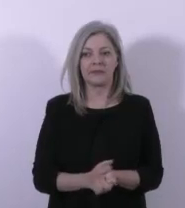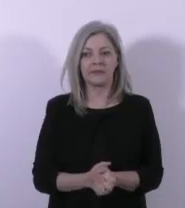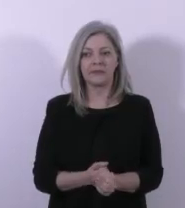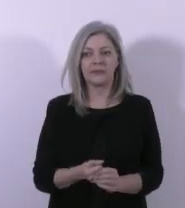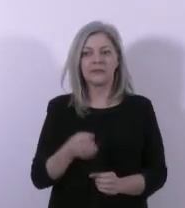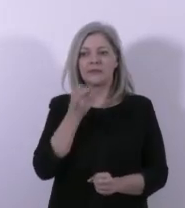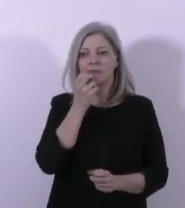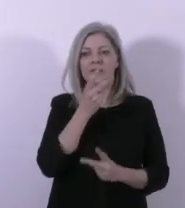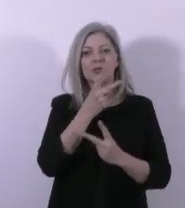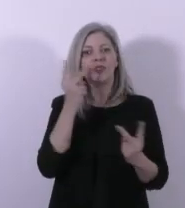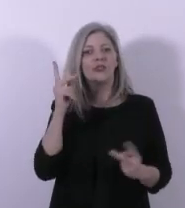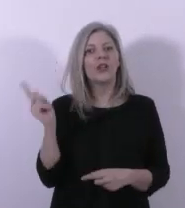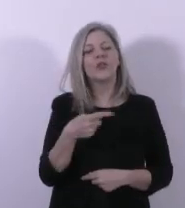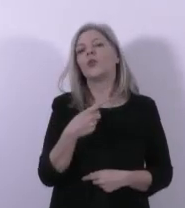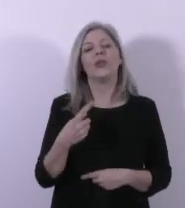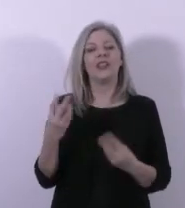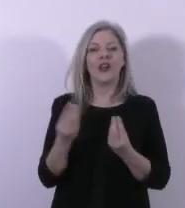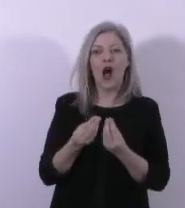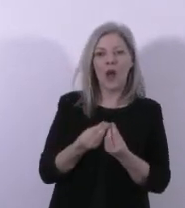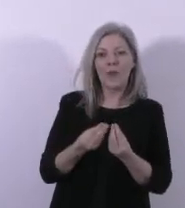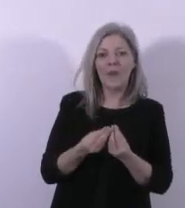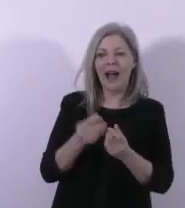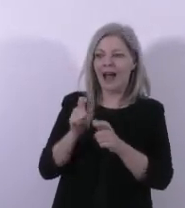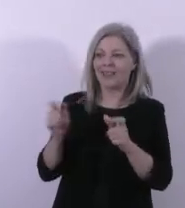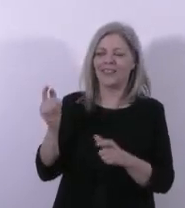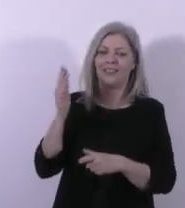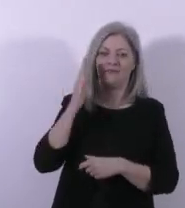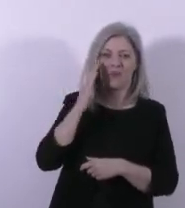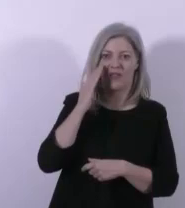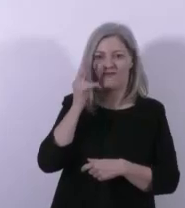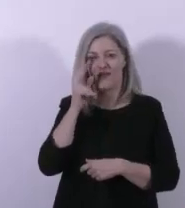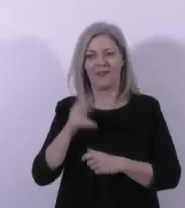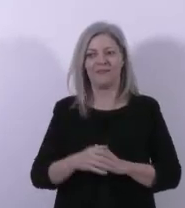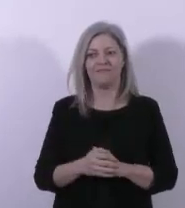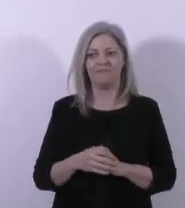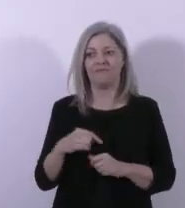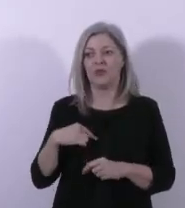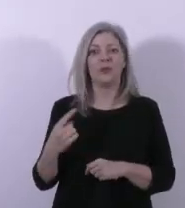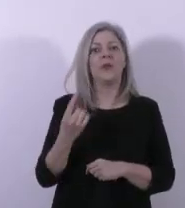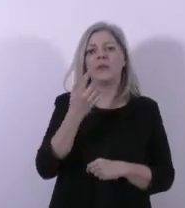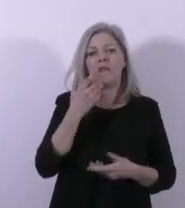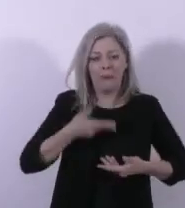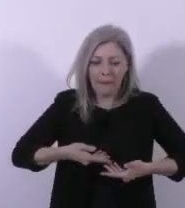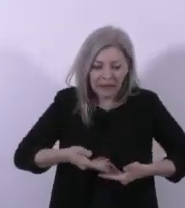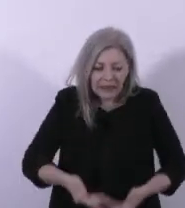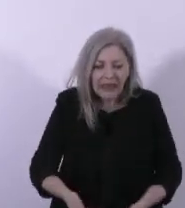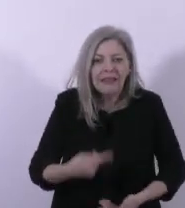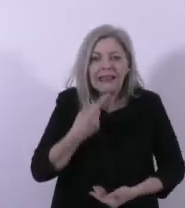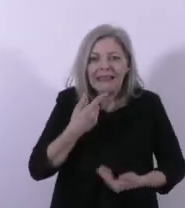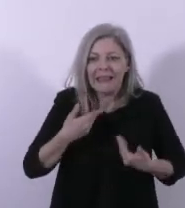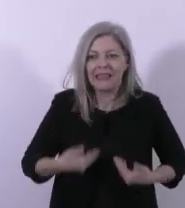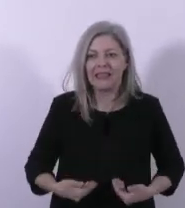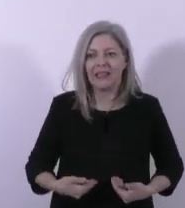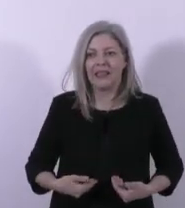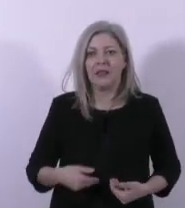Un buongiorno a tutti, compagne e compagni. La prima cosa che voglio fare è presentarmi, perché il mio cognome